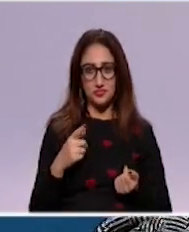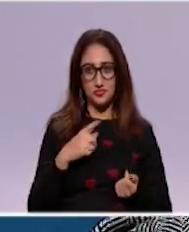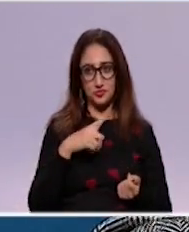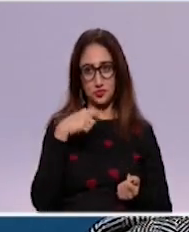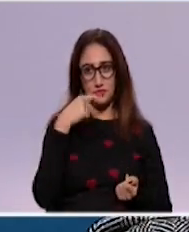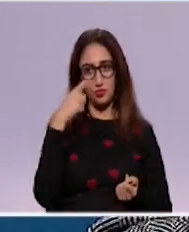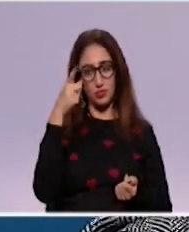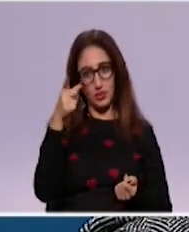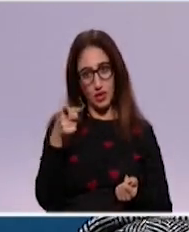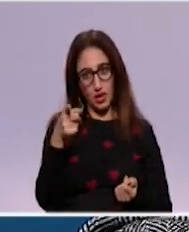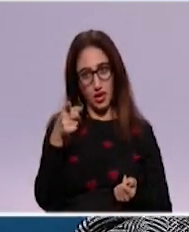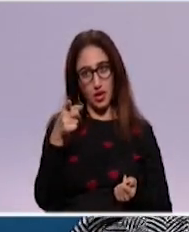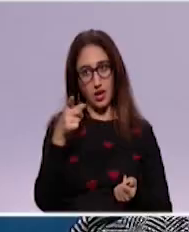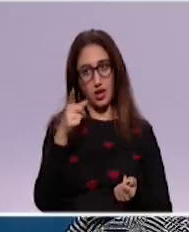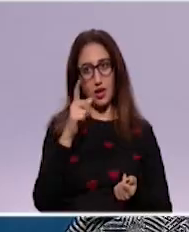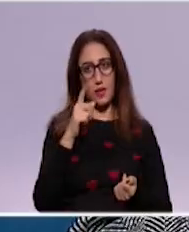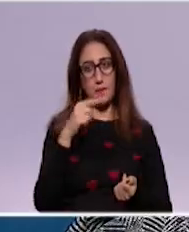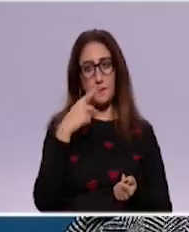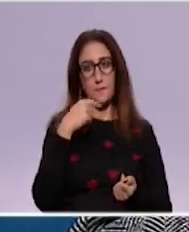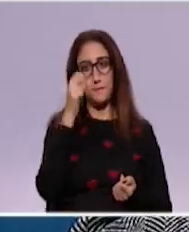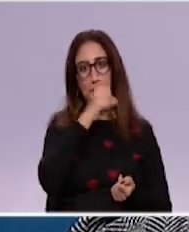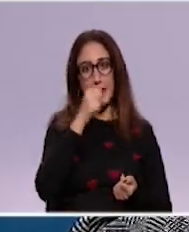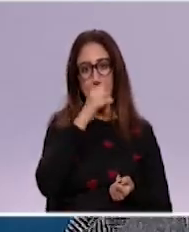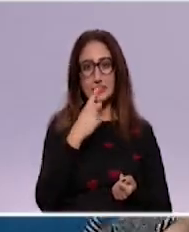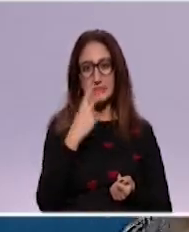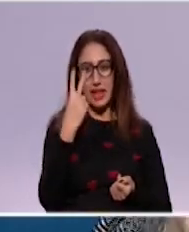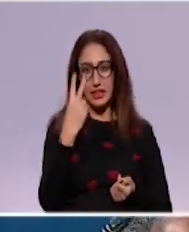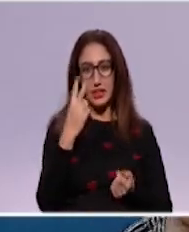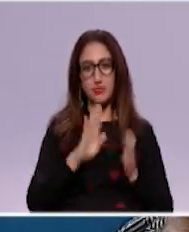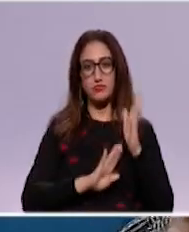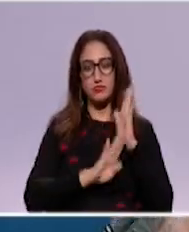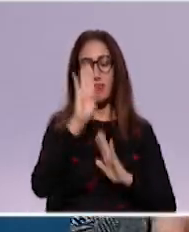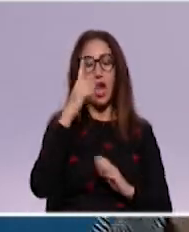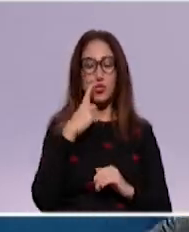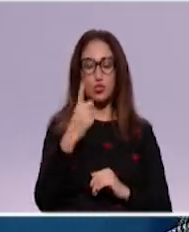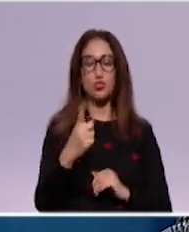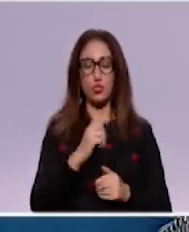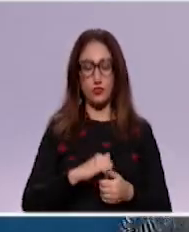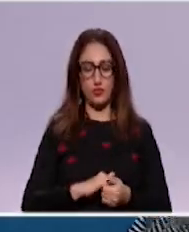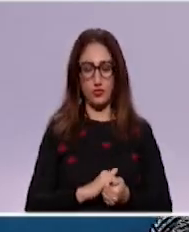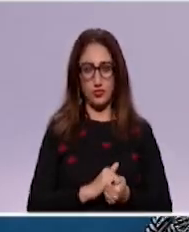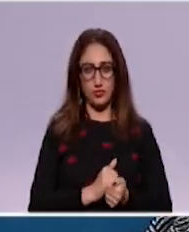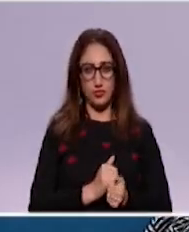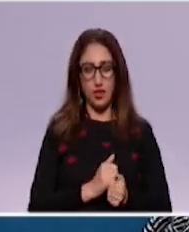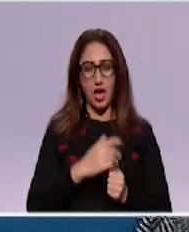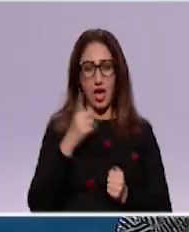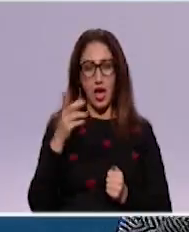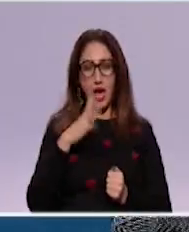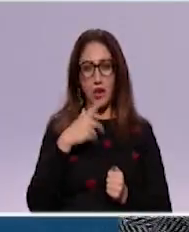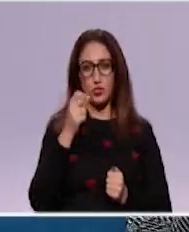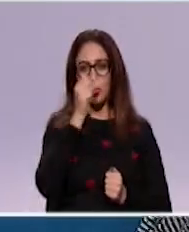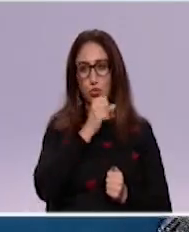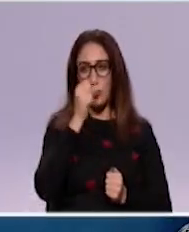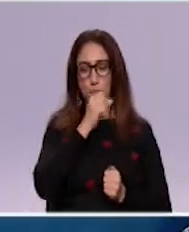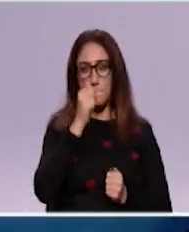منير استنى عند بليغ سنتين وعمل له اغاني مش لايقه عليه لان هو بيعامله